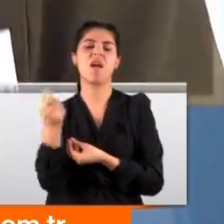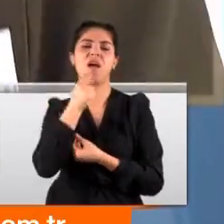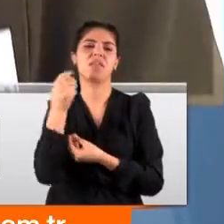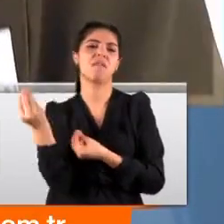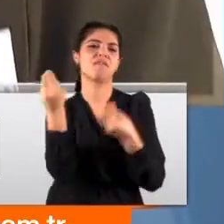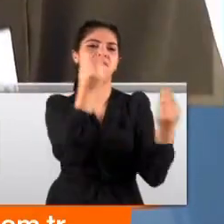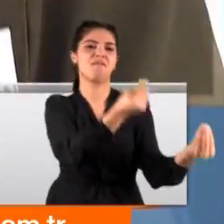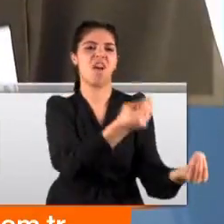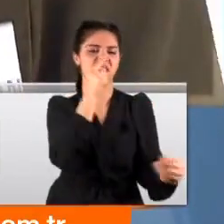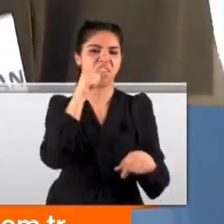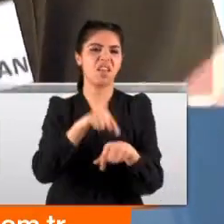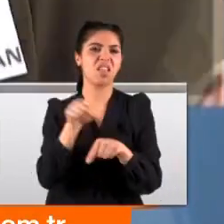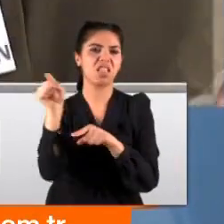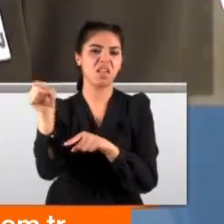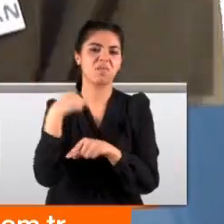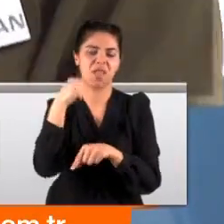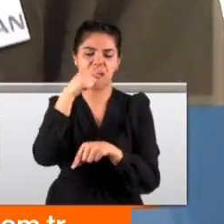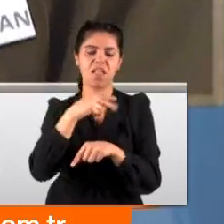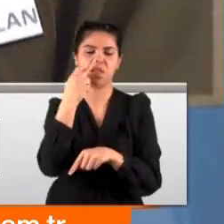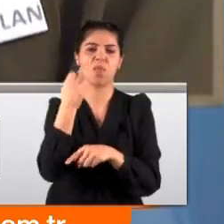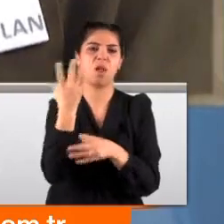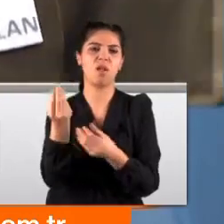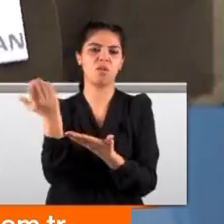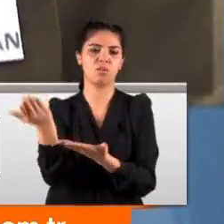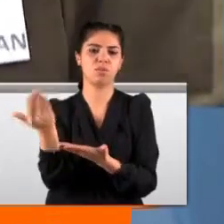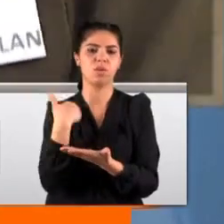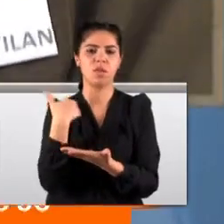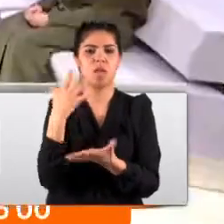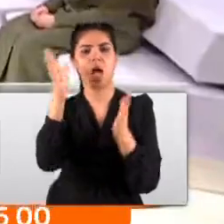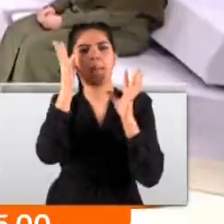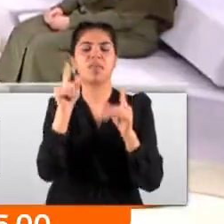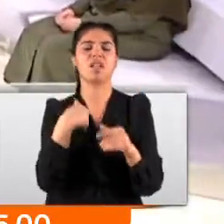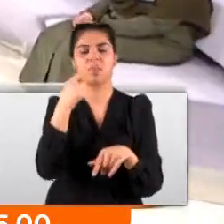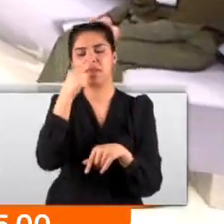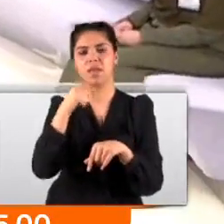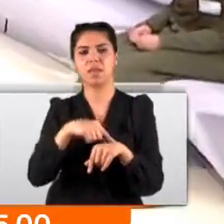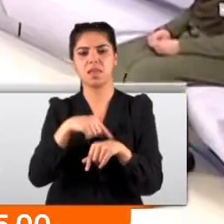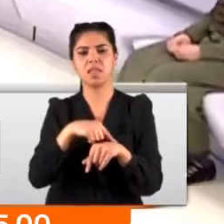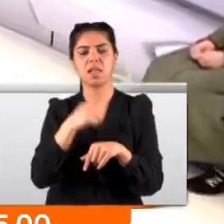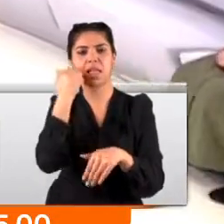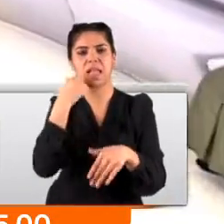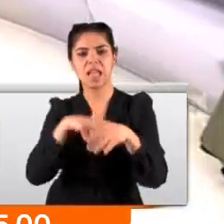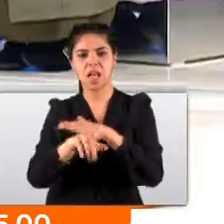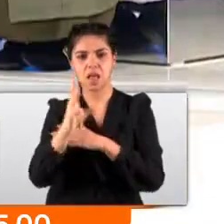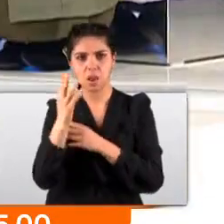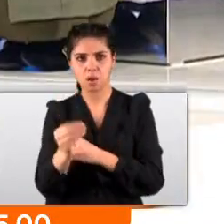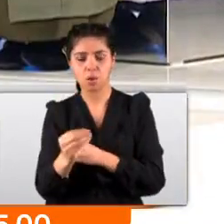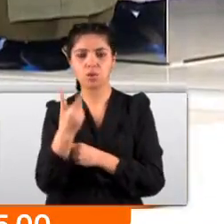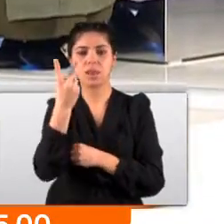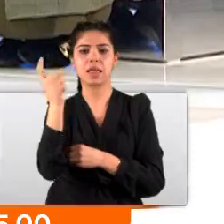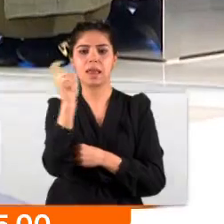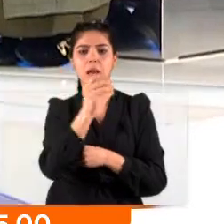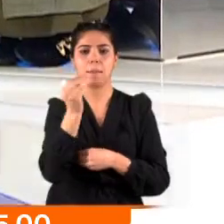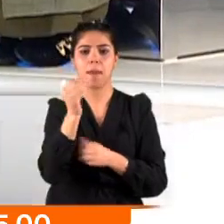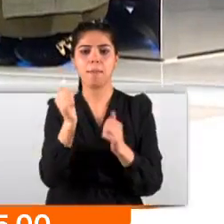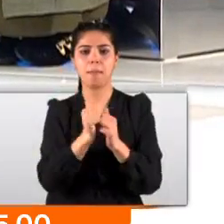eser. Gerçekten sen buna inandın mı yani? Ben inandım buna, evet, ben inandım. Salak gibi inandım. Hem ihanet damgası yedi hem de 2 aylık